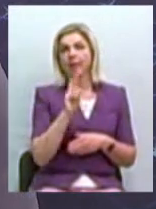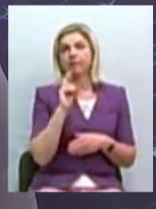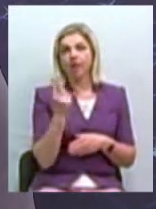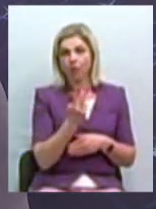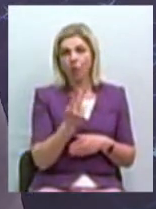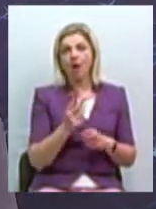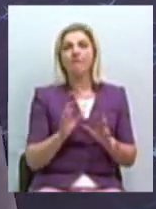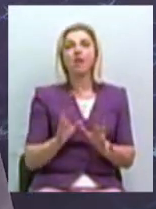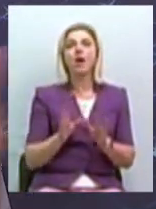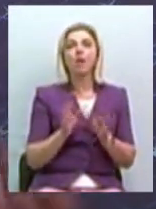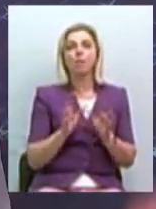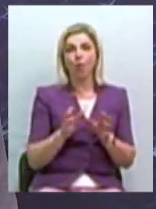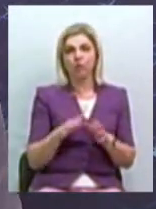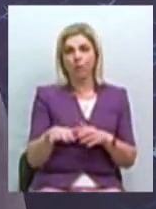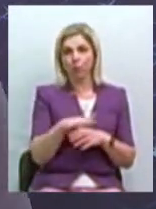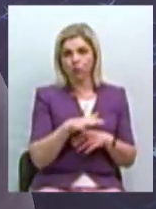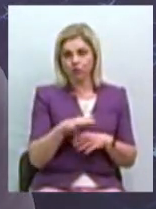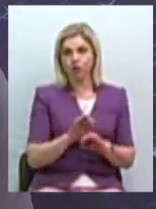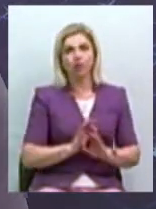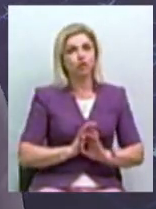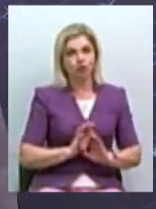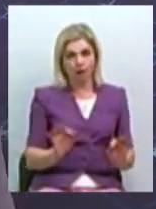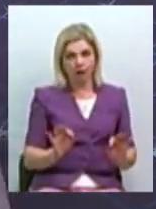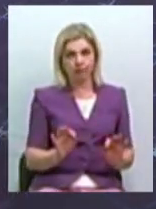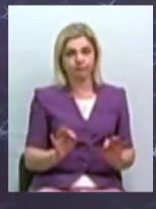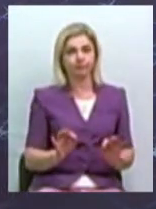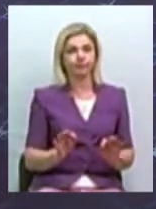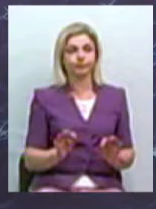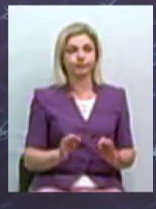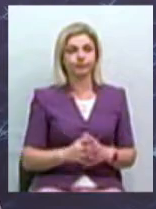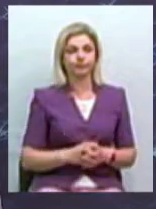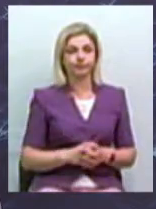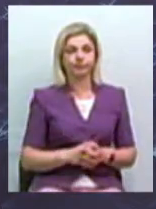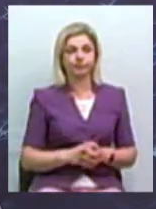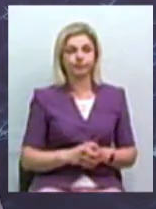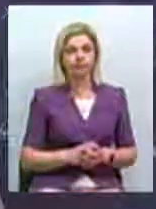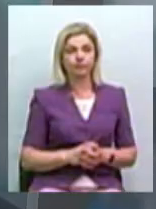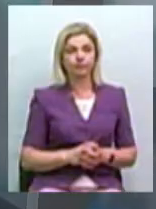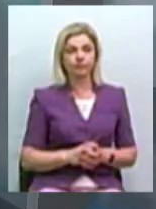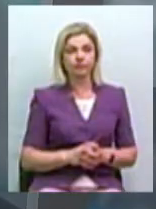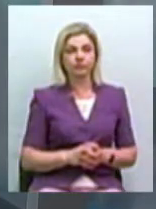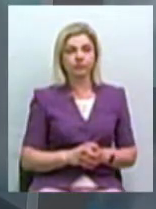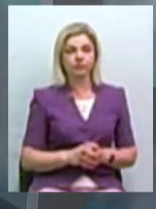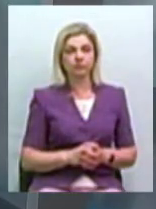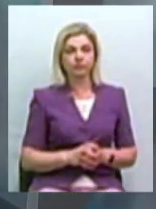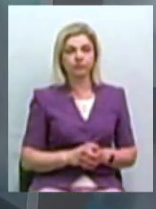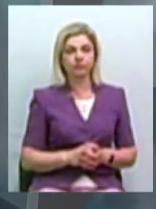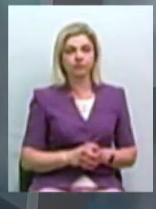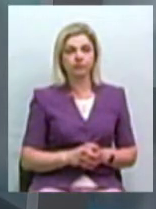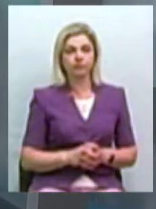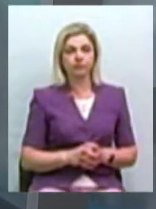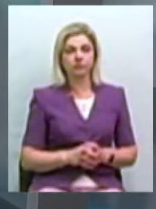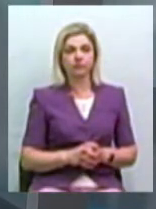волейбольна площадка, шикарна балка. Шикарний волейбол там був, да? Шикарна балка, якщо я